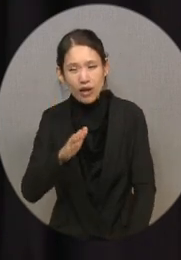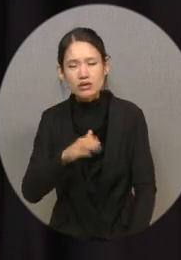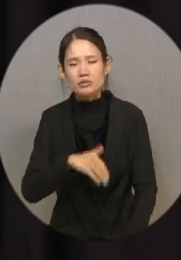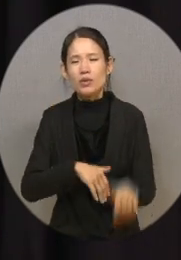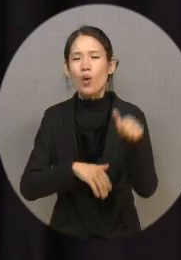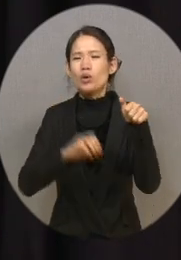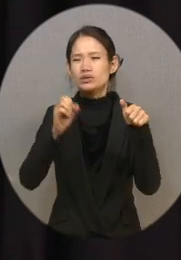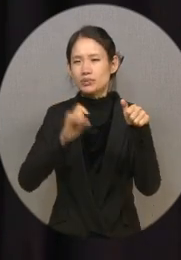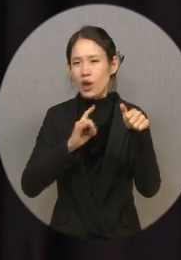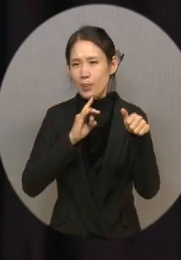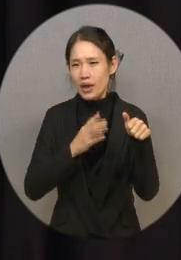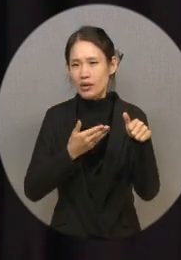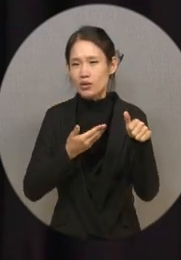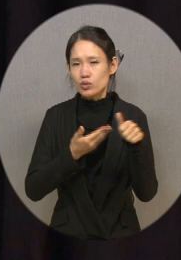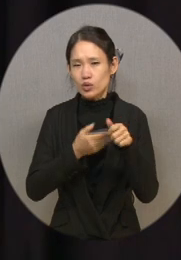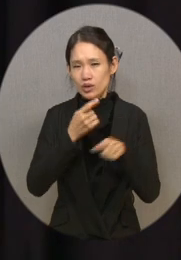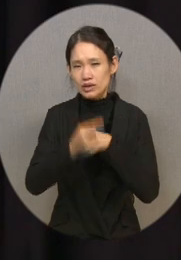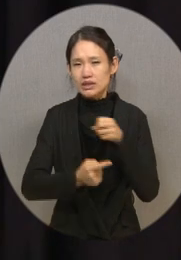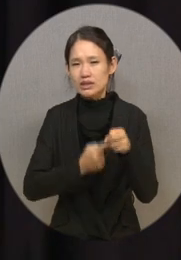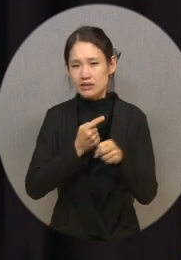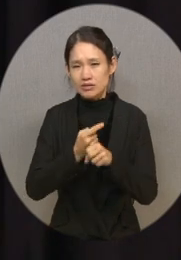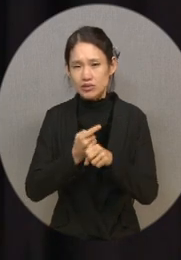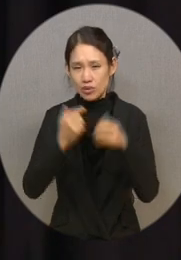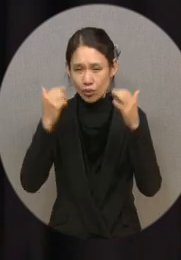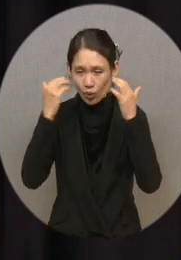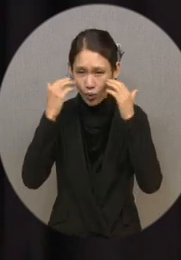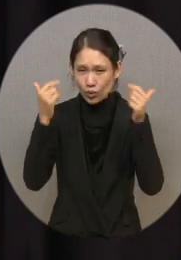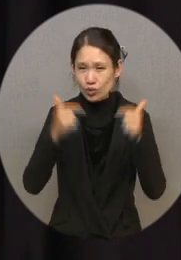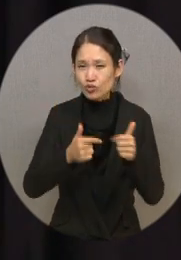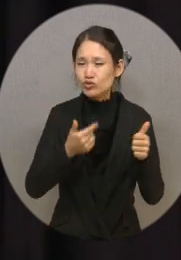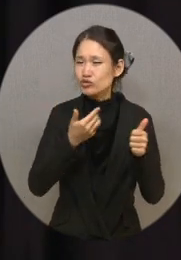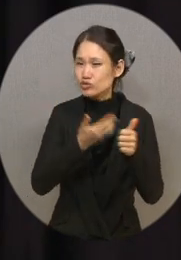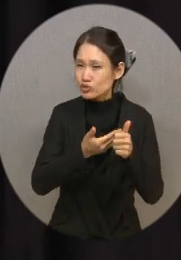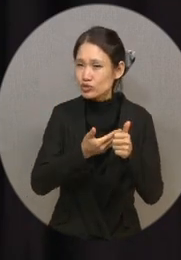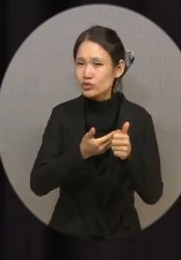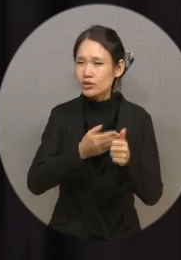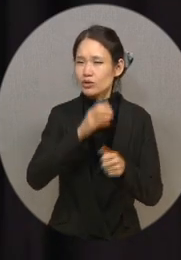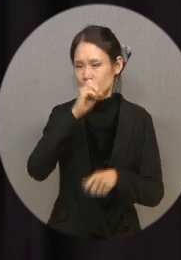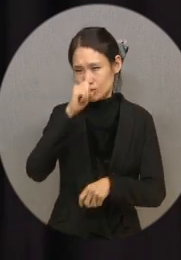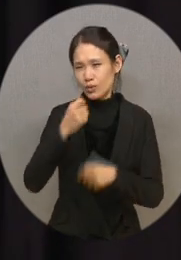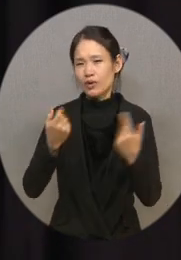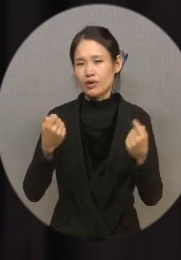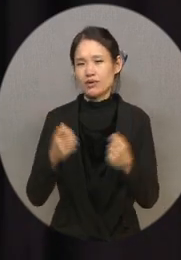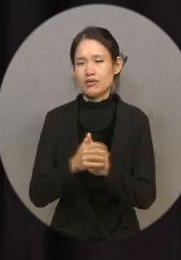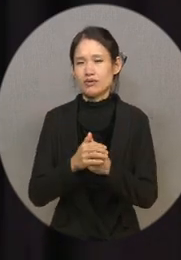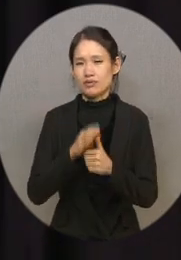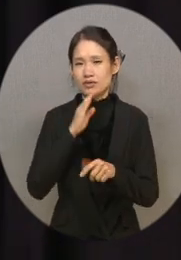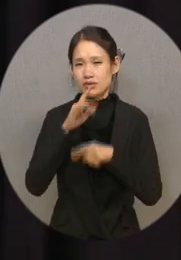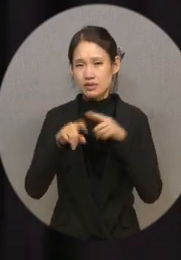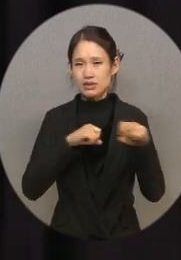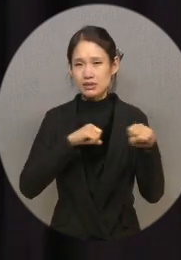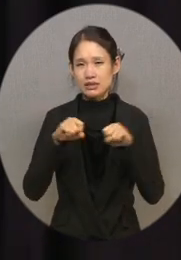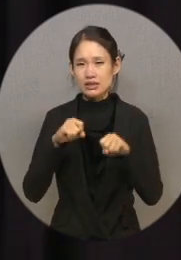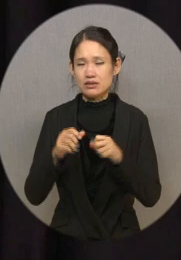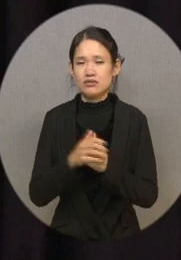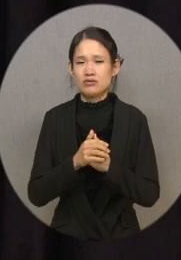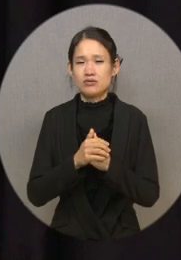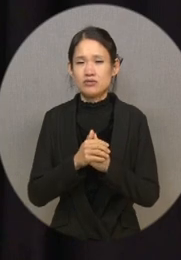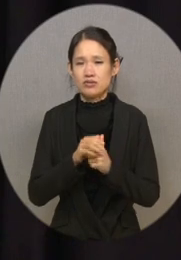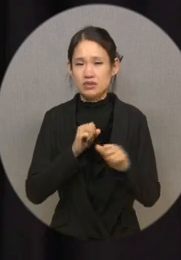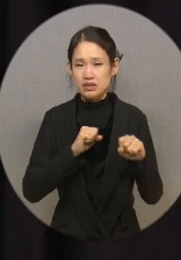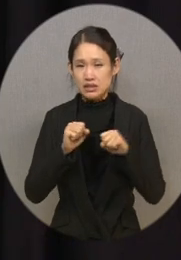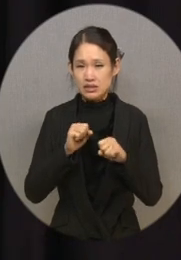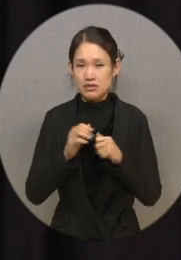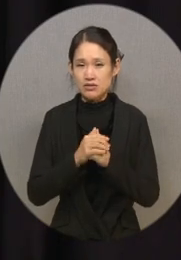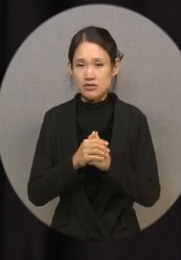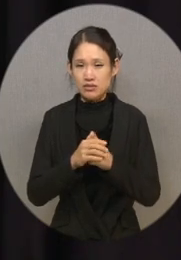절반이라도 우리 빨리 1년이라도 고통을 덜어주는 게 마땅한 일이다 해서 그 실시를 했습니다. 그러면서 실시하면서